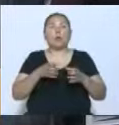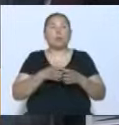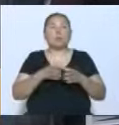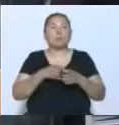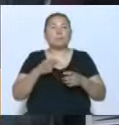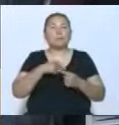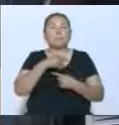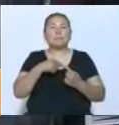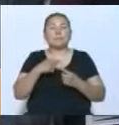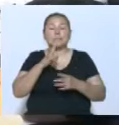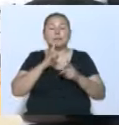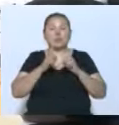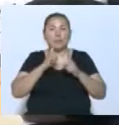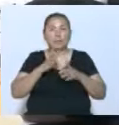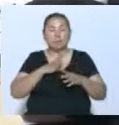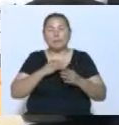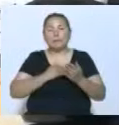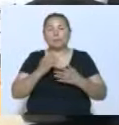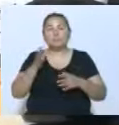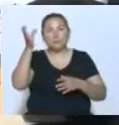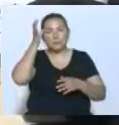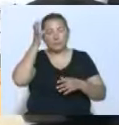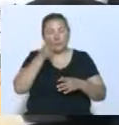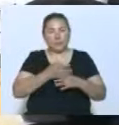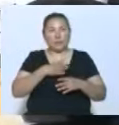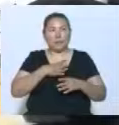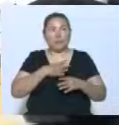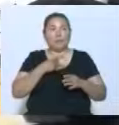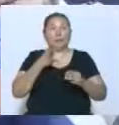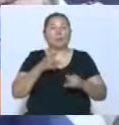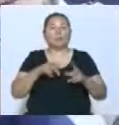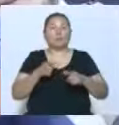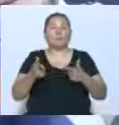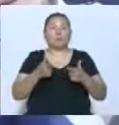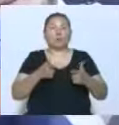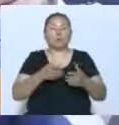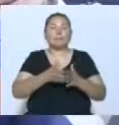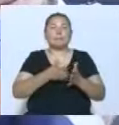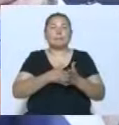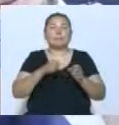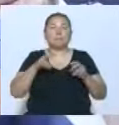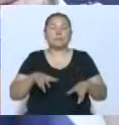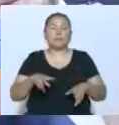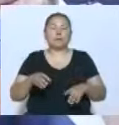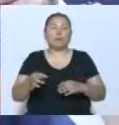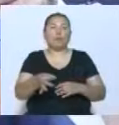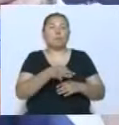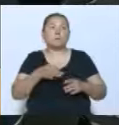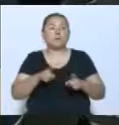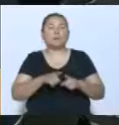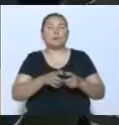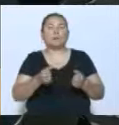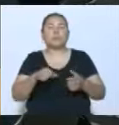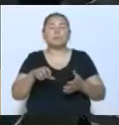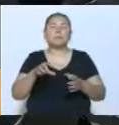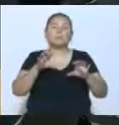На совещании министр науки и высшего образования Саясат Нурбек поделился мнением о подготовке дефицитных специалистов в области, принятии закона